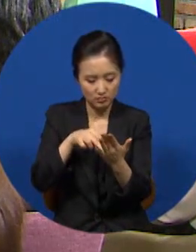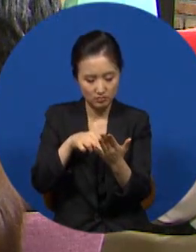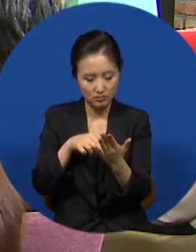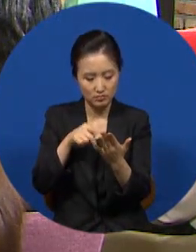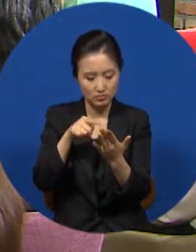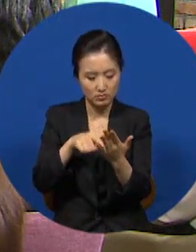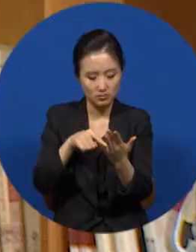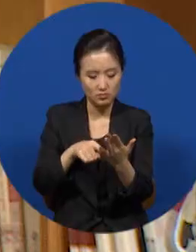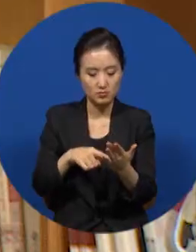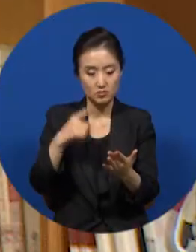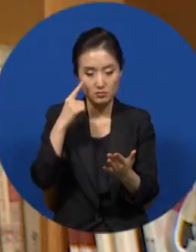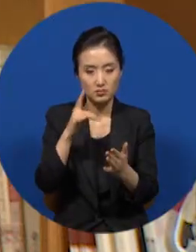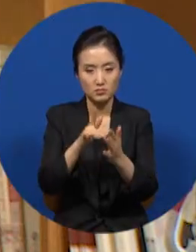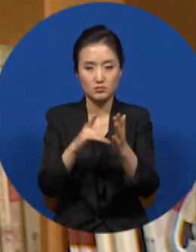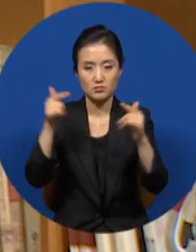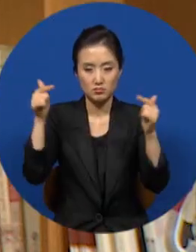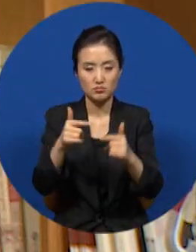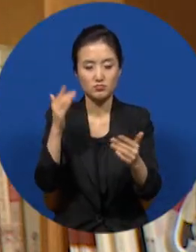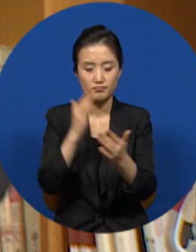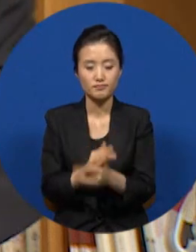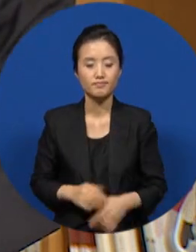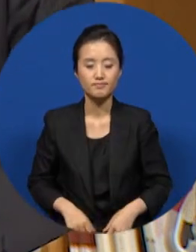쉬어라 하더라. 그 글자가 나와 있는 거니까.